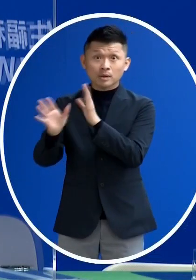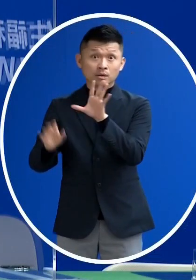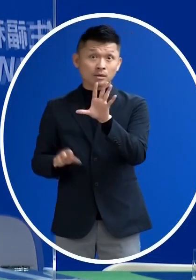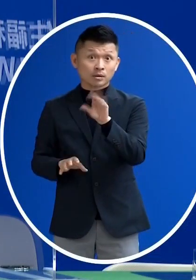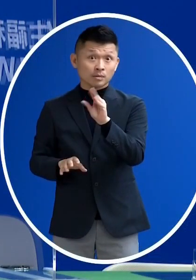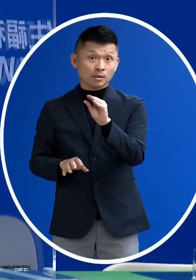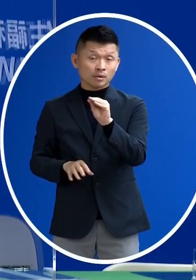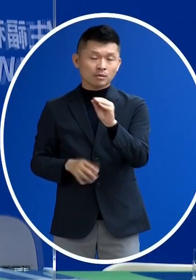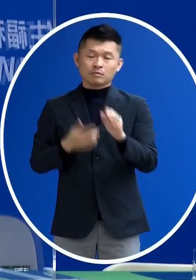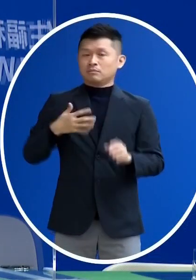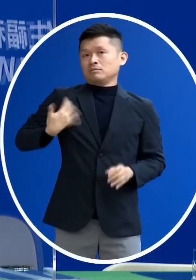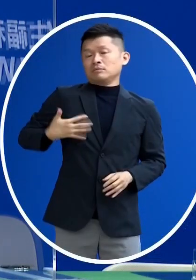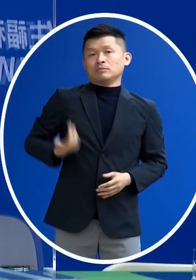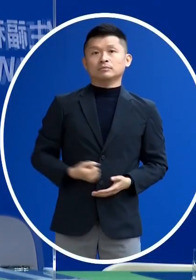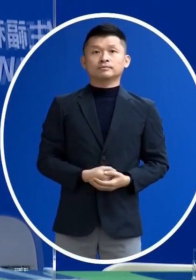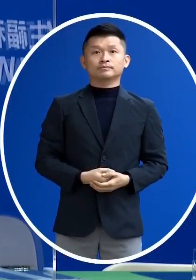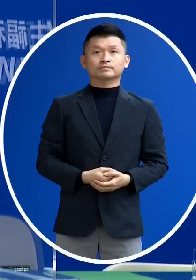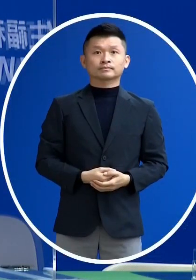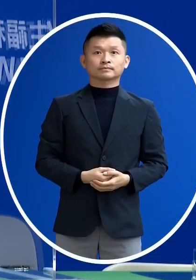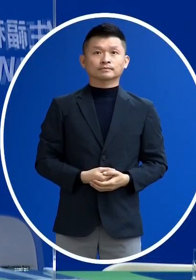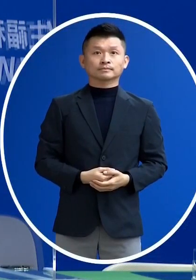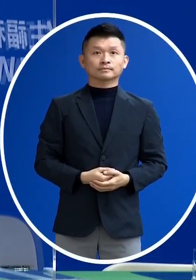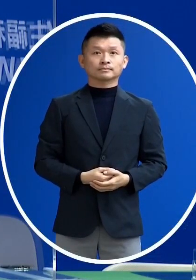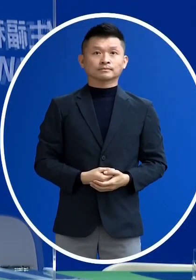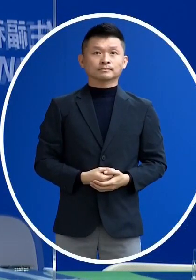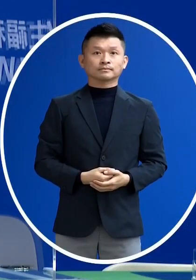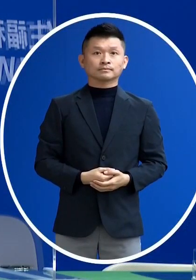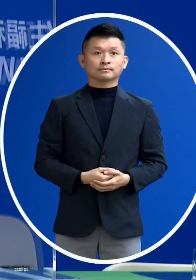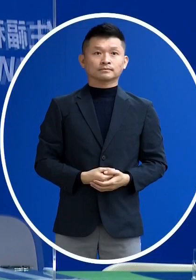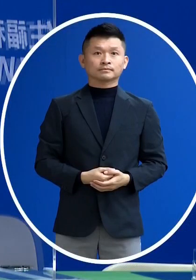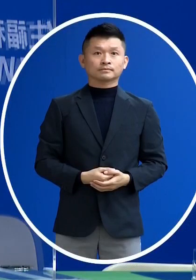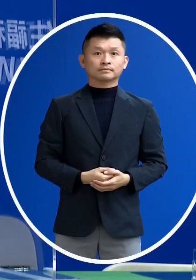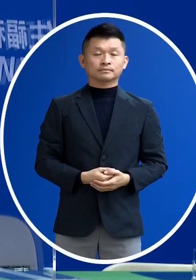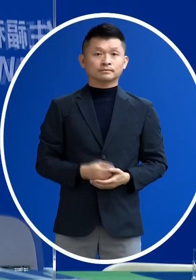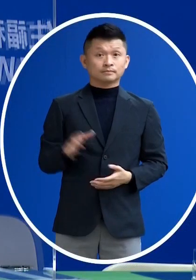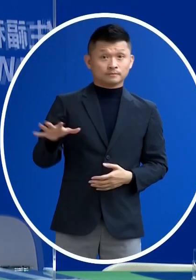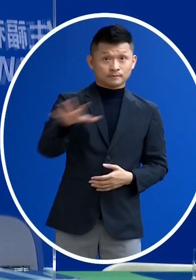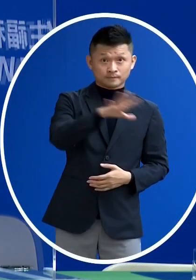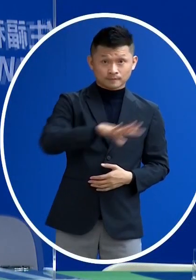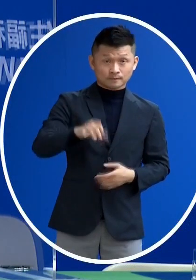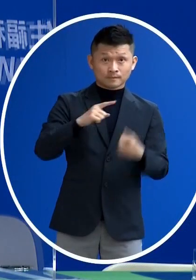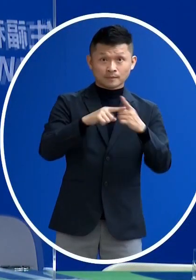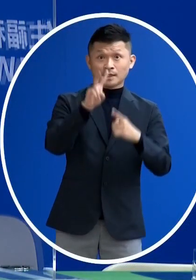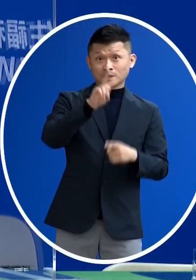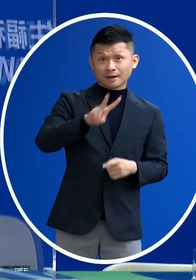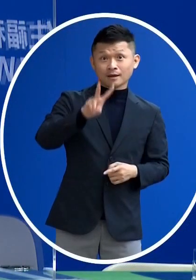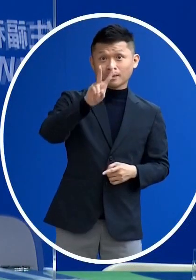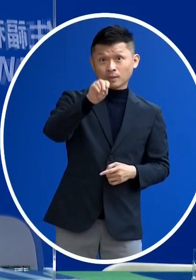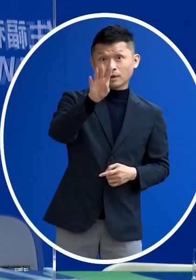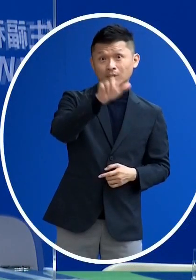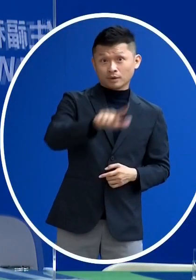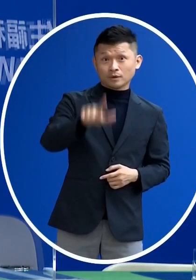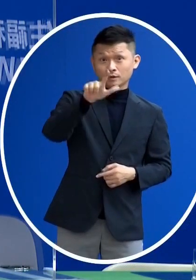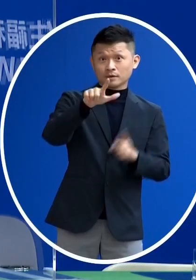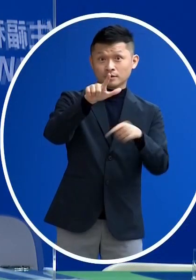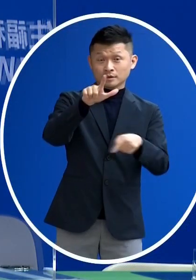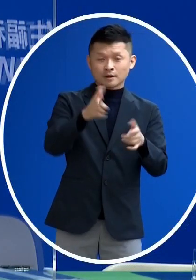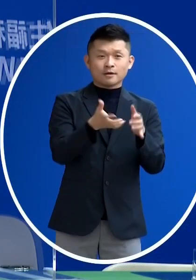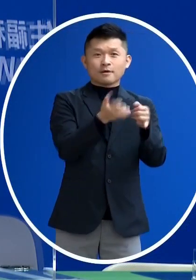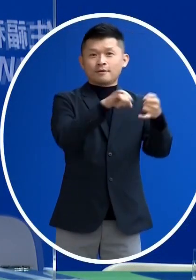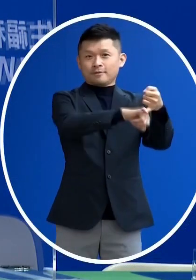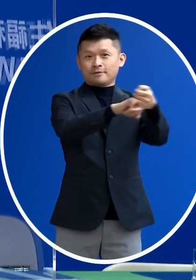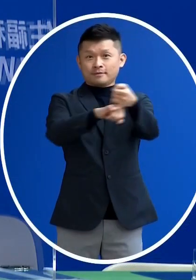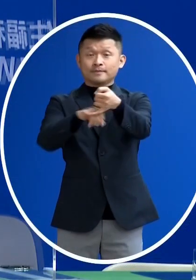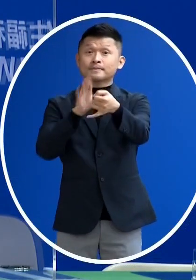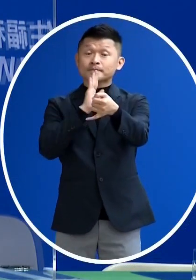以等于是说，我们虽然是说把这个总共有26,000人的民众去预约，但是